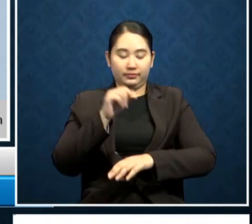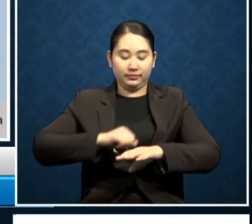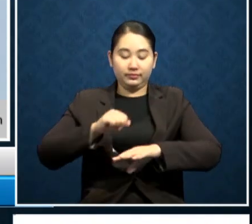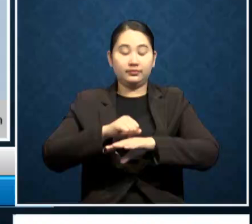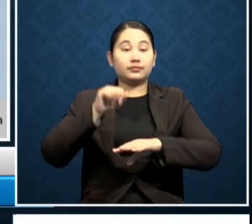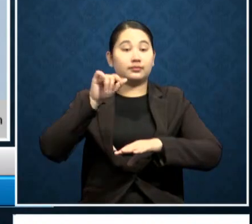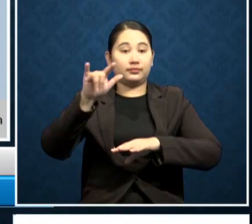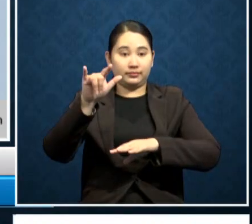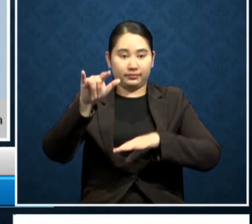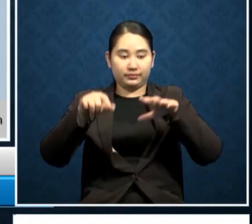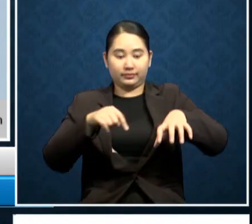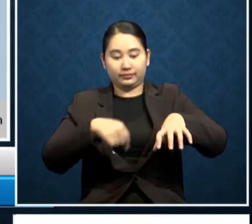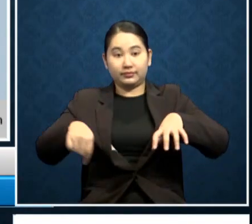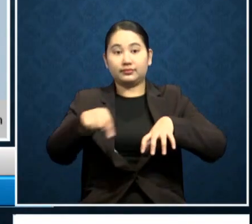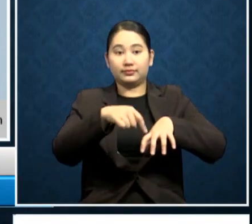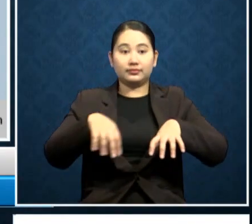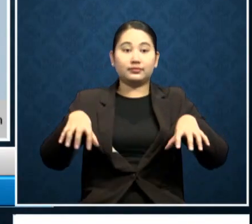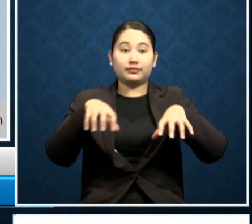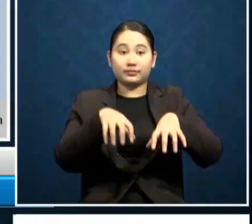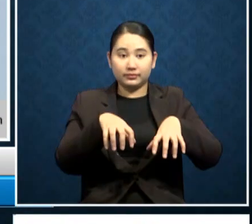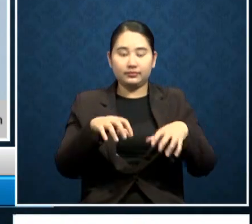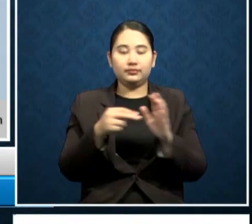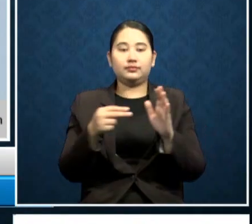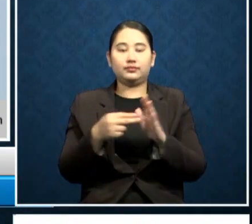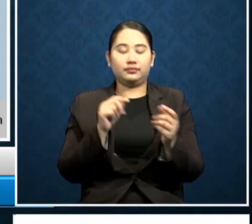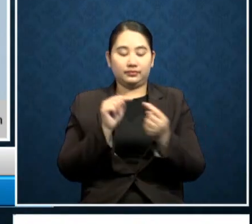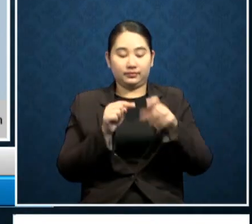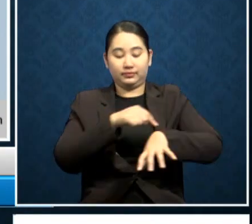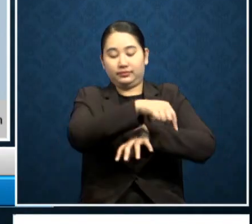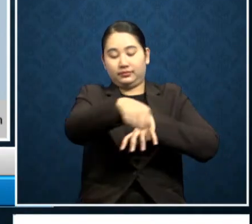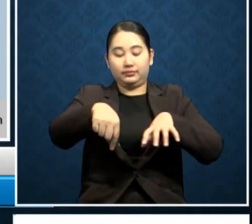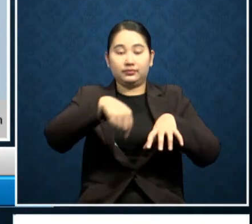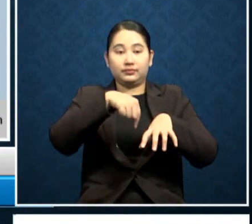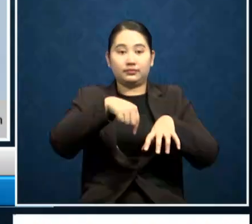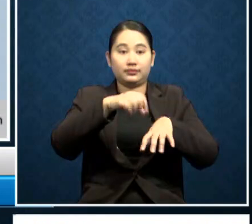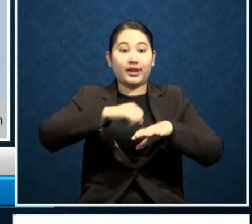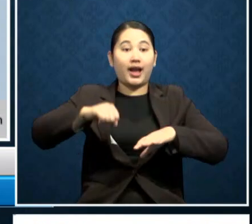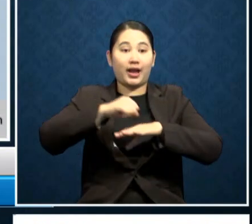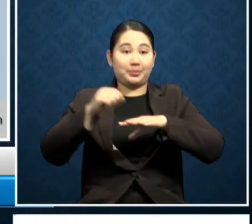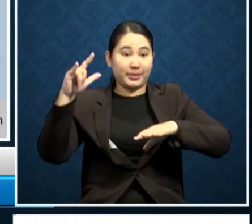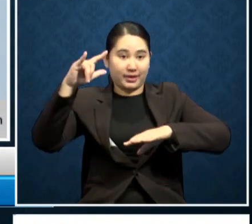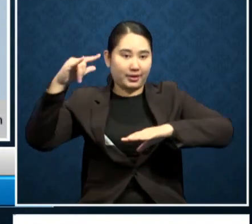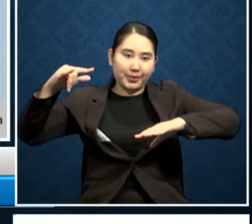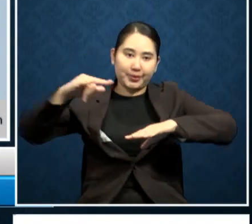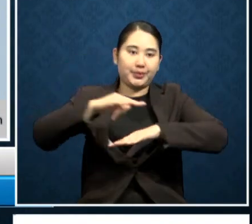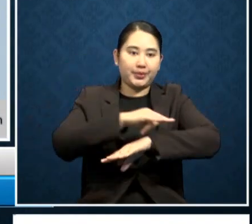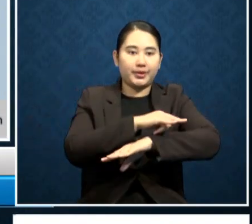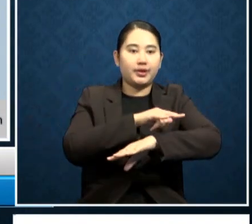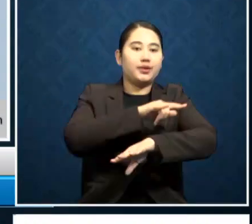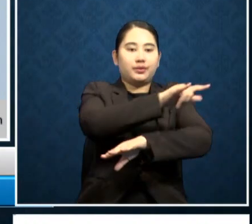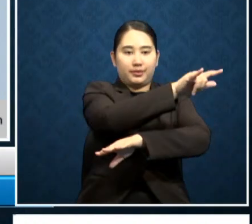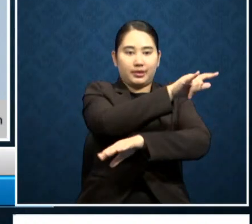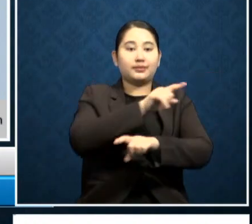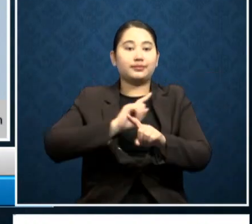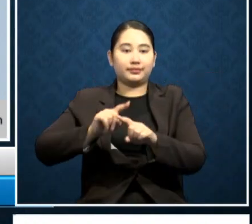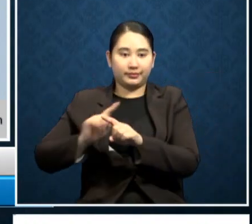และเขตชิตสนามบินนั่นหมายถึงเขตบริเวณที่เครื่องบินบินเข้าออกเข้าใกล้